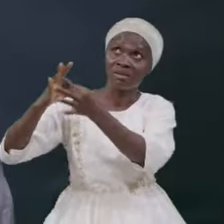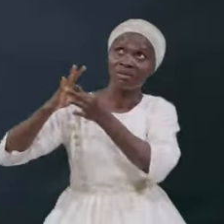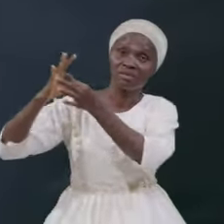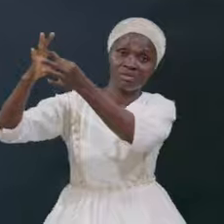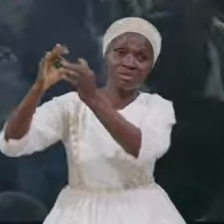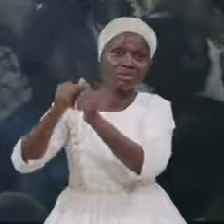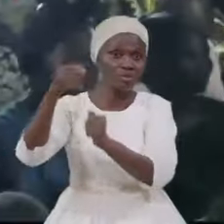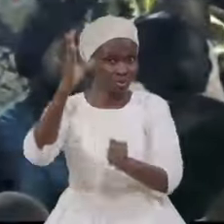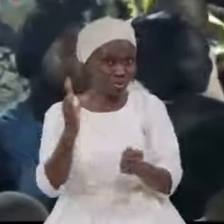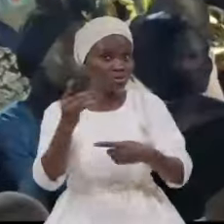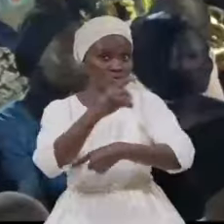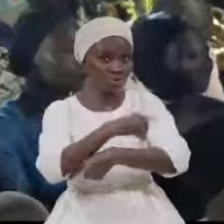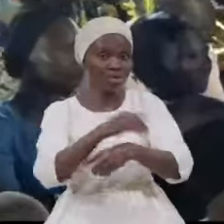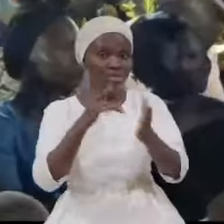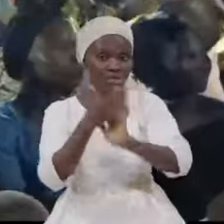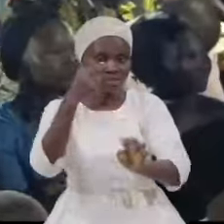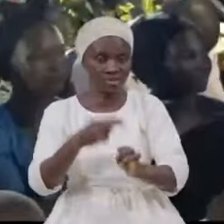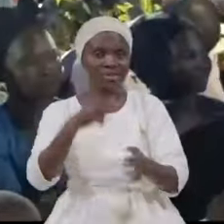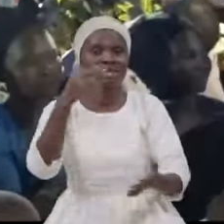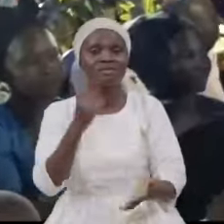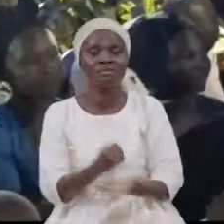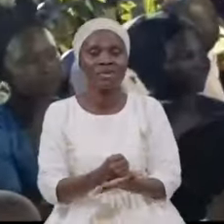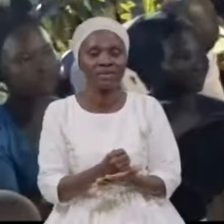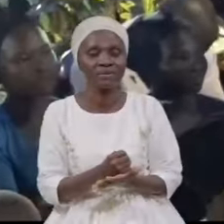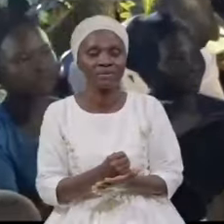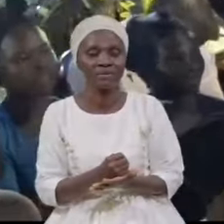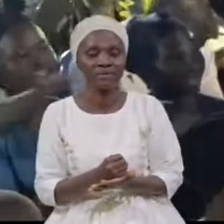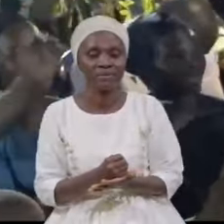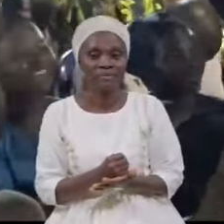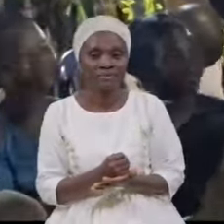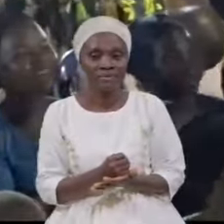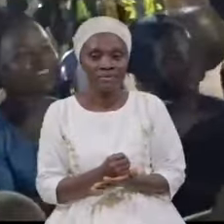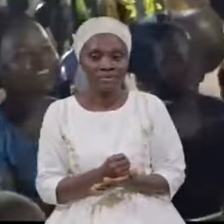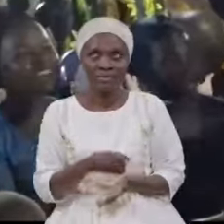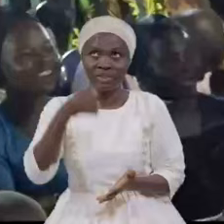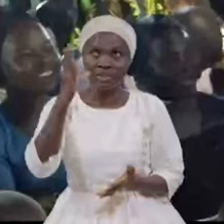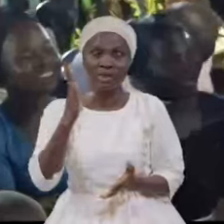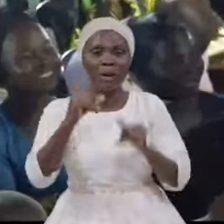nom de Jésus. Que Dieu bénisse votre amen.